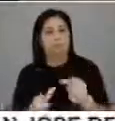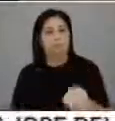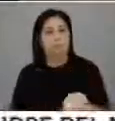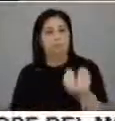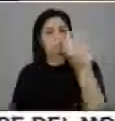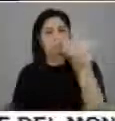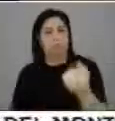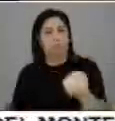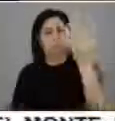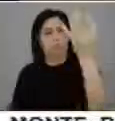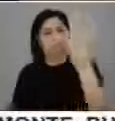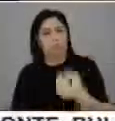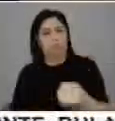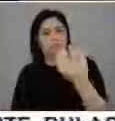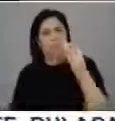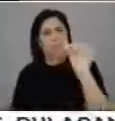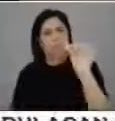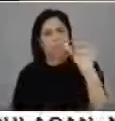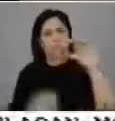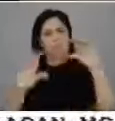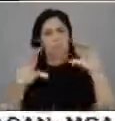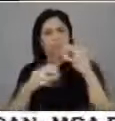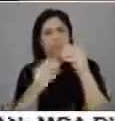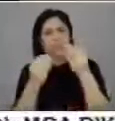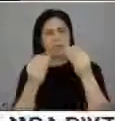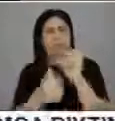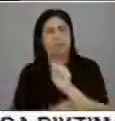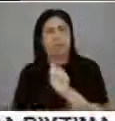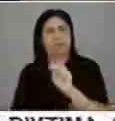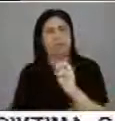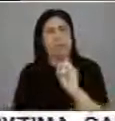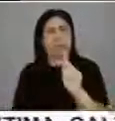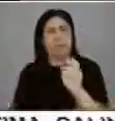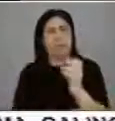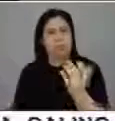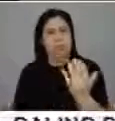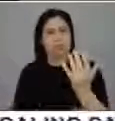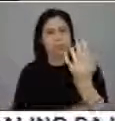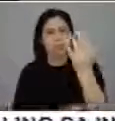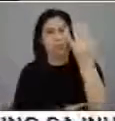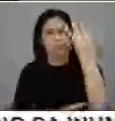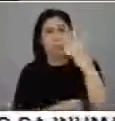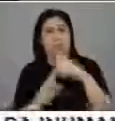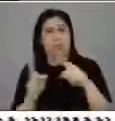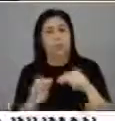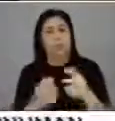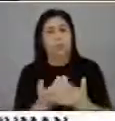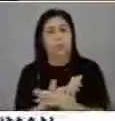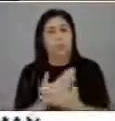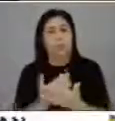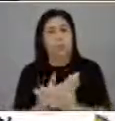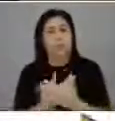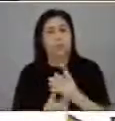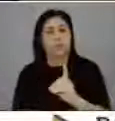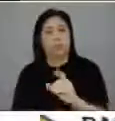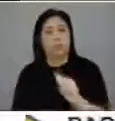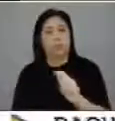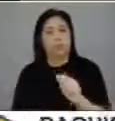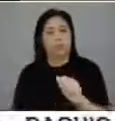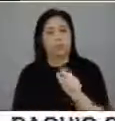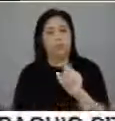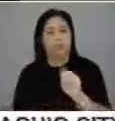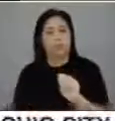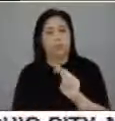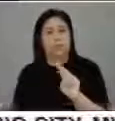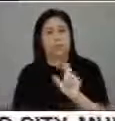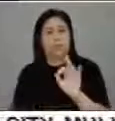nighttime vaccination sa lungsod. Maliban dyan, pinag-aaralan din nilang magkaroon ng 24-hour vaccination kapag nagtuloy-tuloy